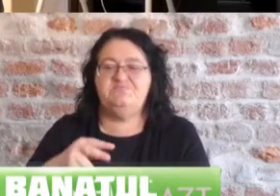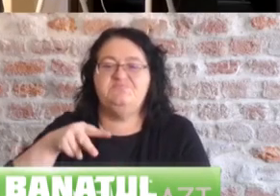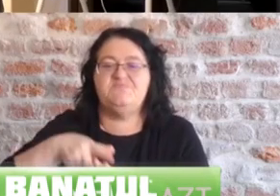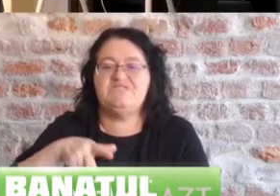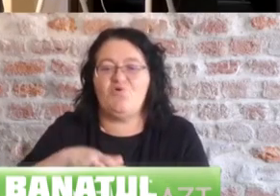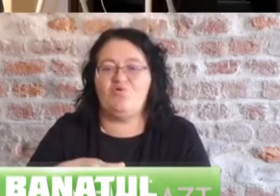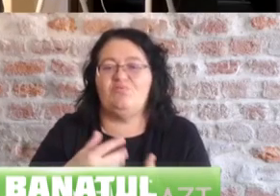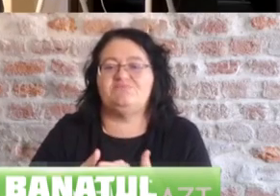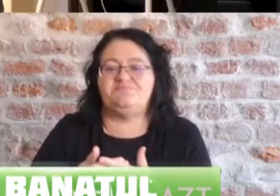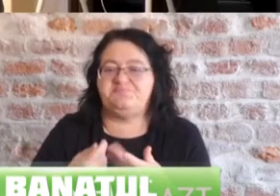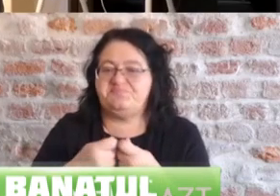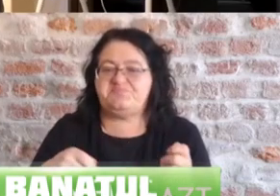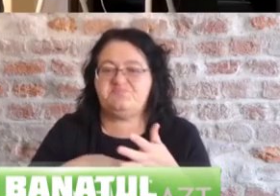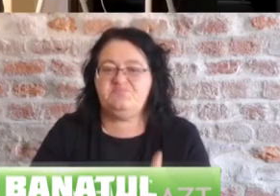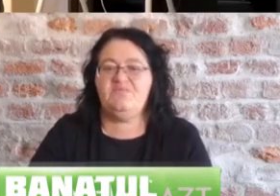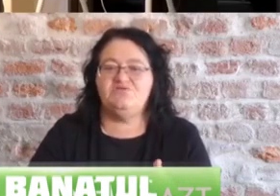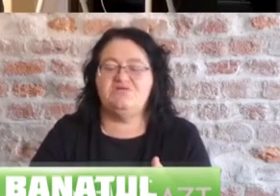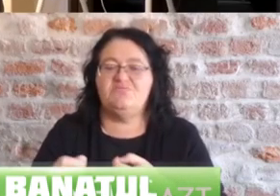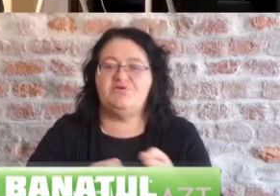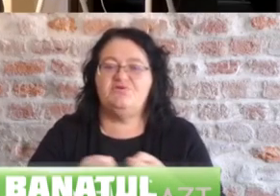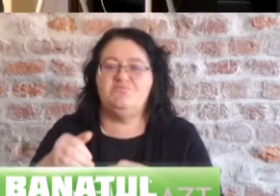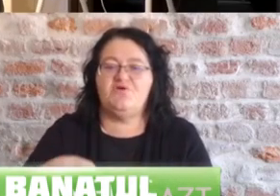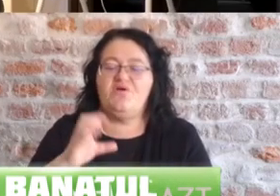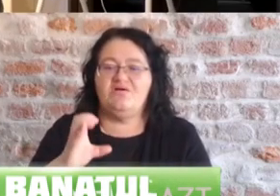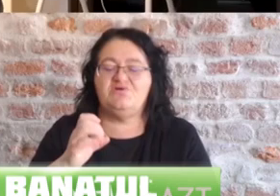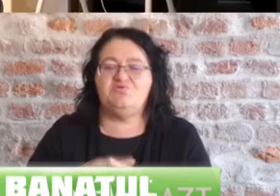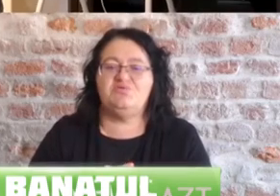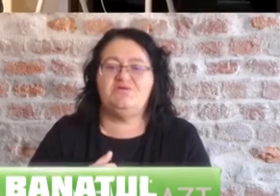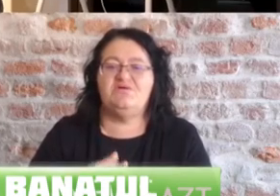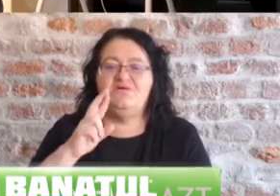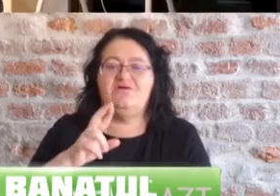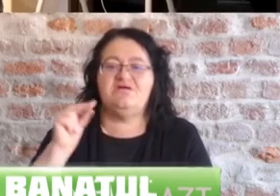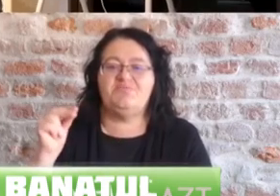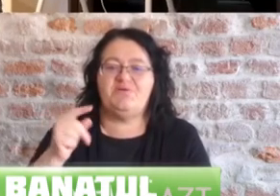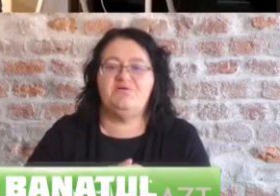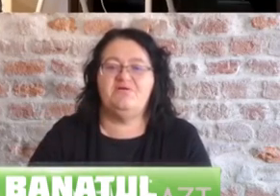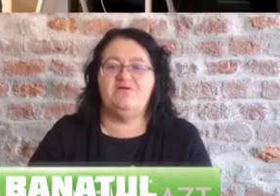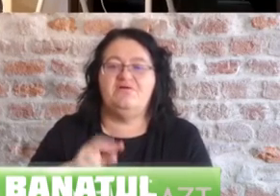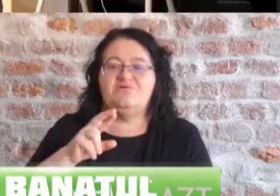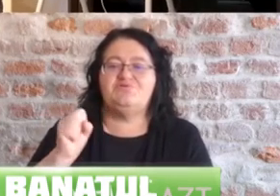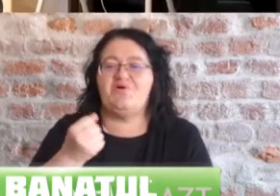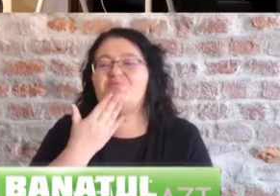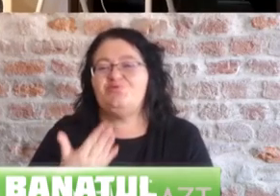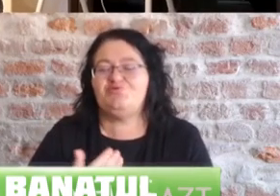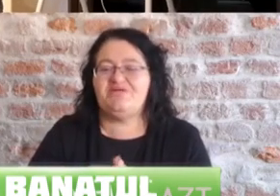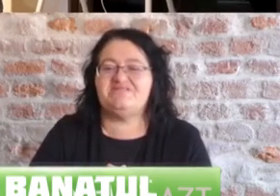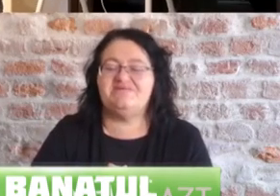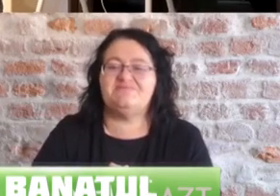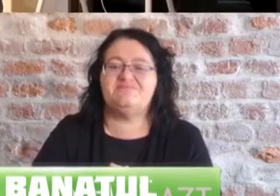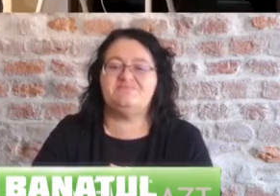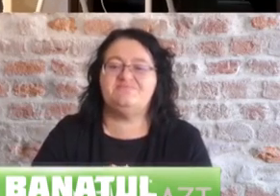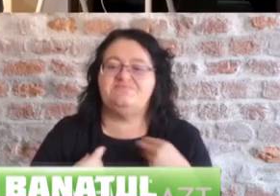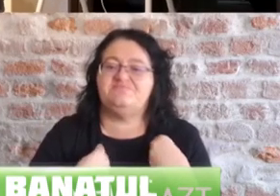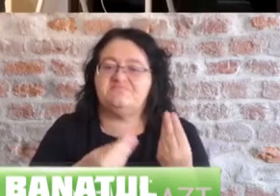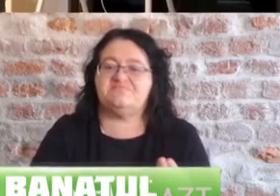de întreaga această procedură. Mirona Crăciun, Raisa Parpală și Lucy Stoica, mulțumesc.